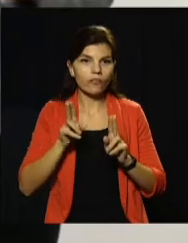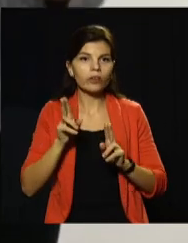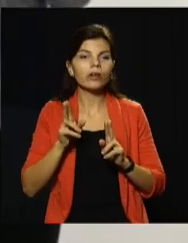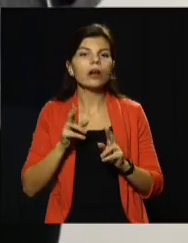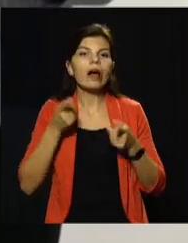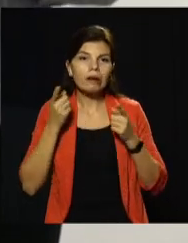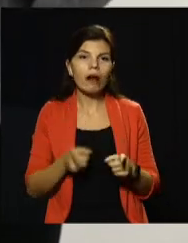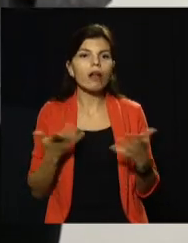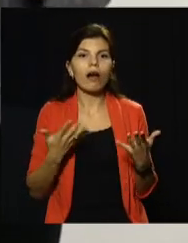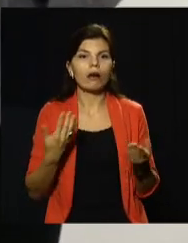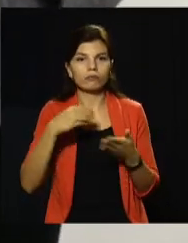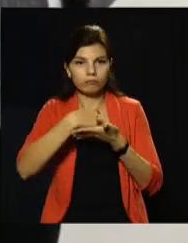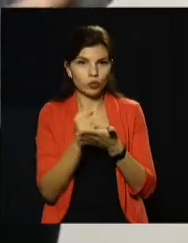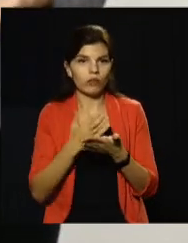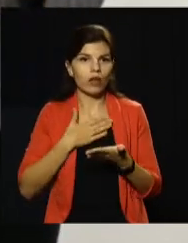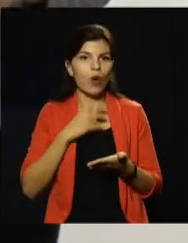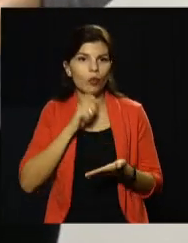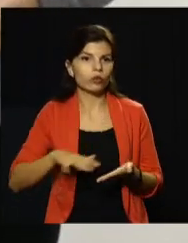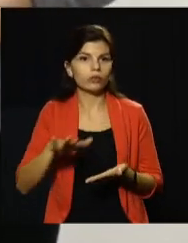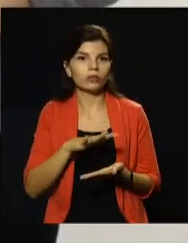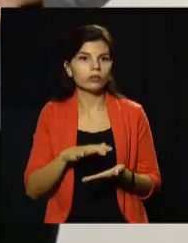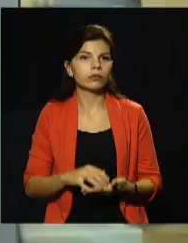реальності, які встановлені в нашій країні.